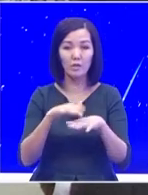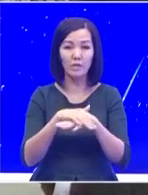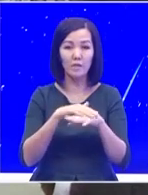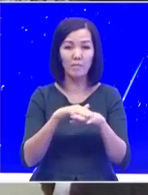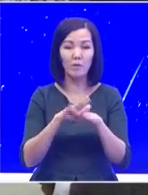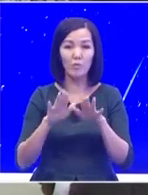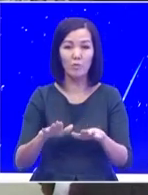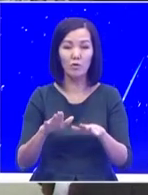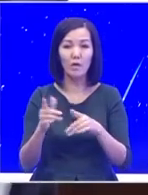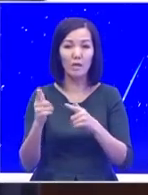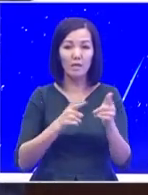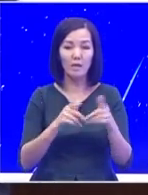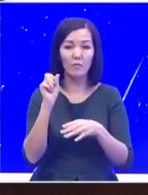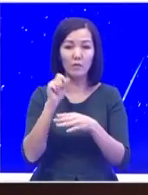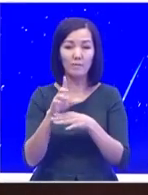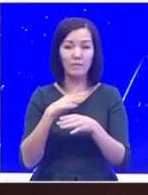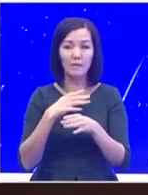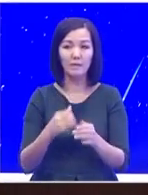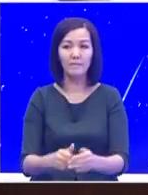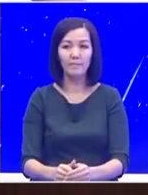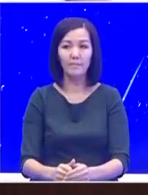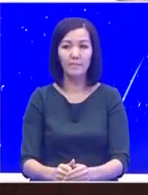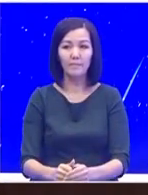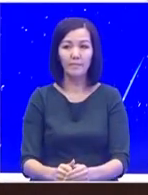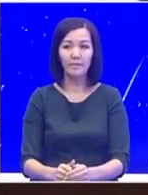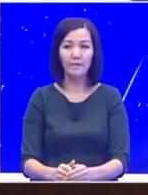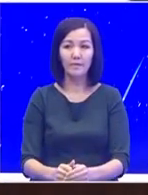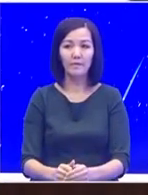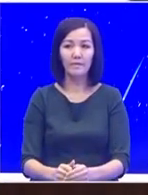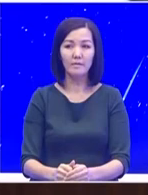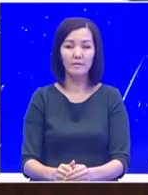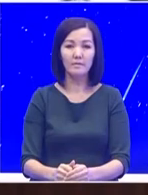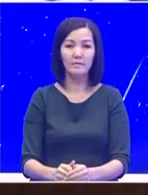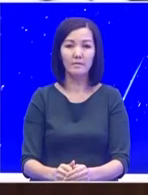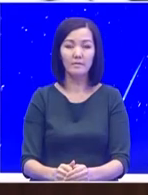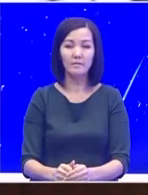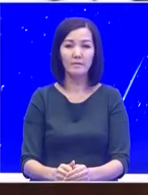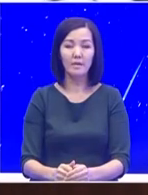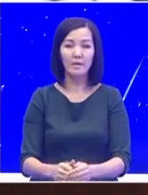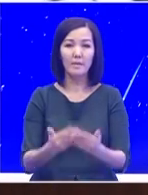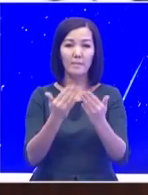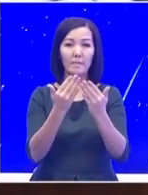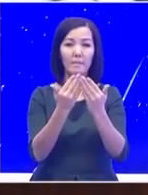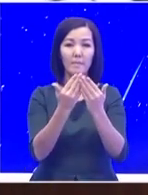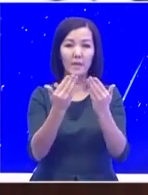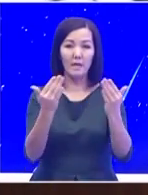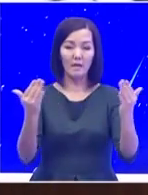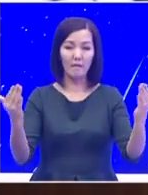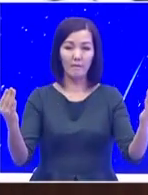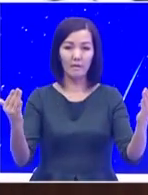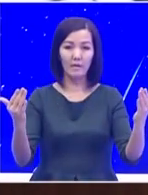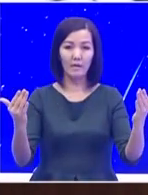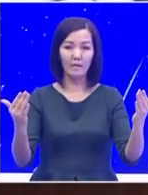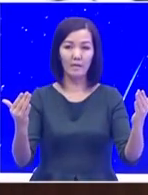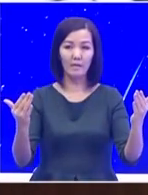орын дайындауды тапсырды. Жасағанда мынандай единый мынандай не жасаймыз. Түсіндіңіз? Иә. Анау навес болады,